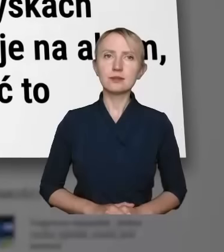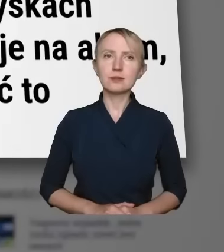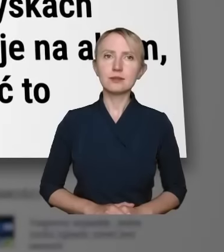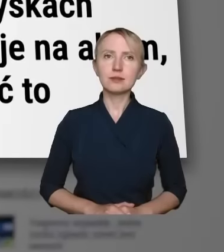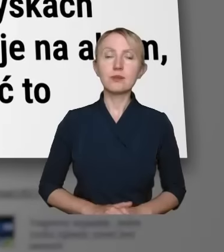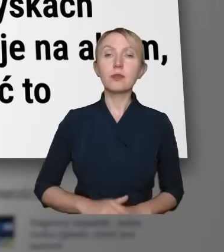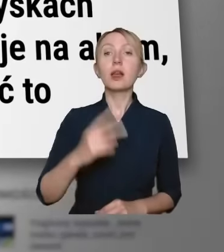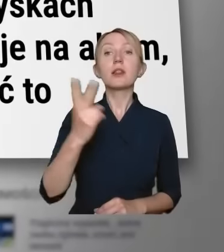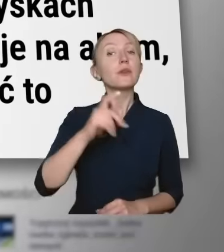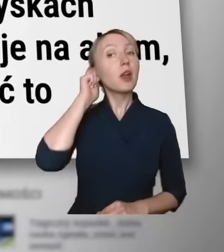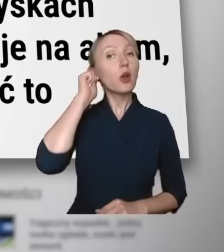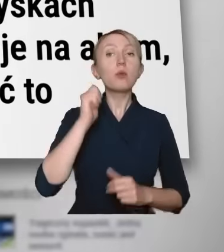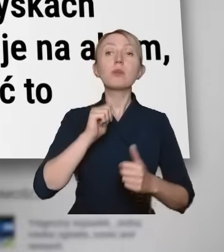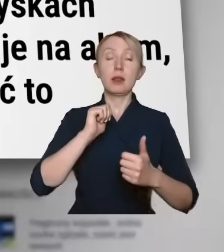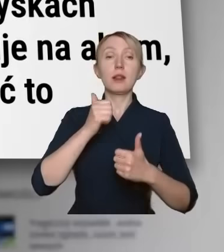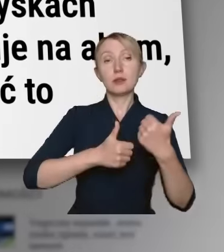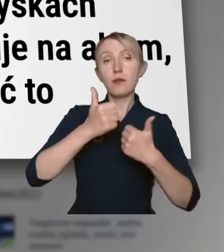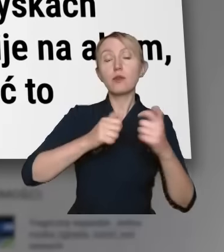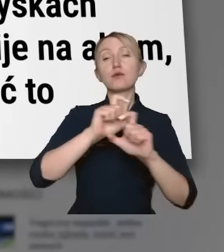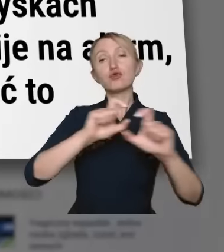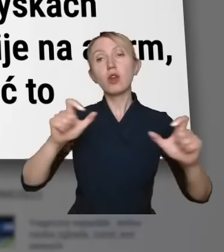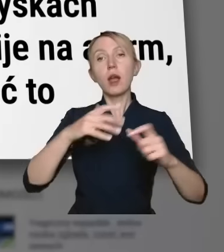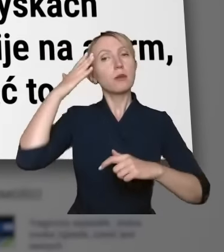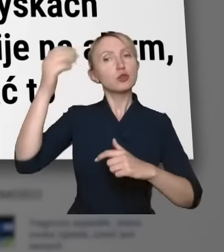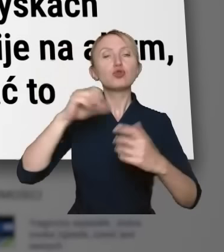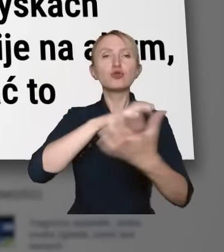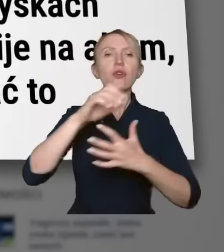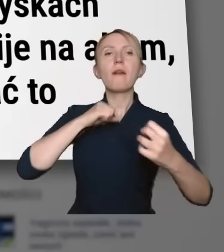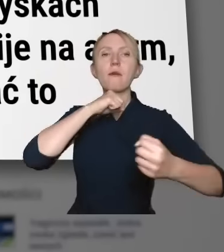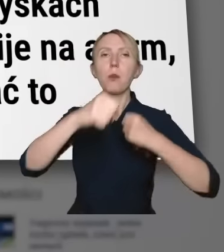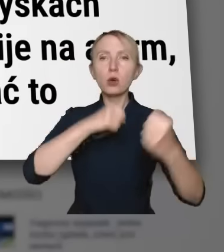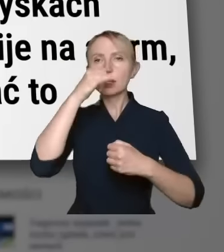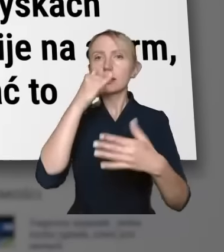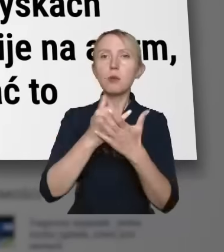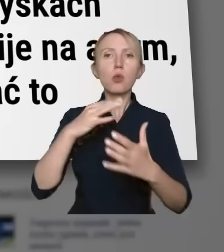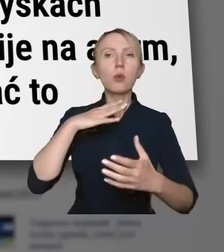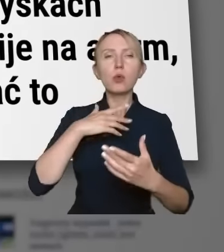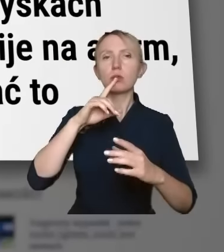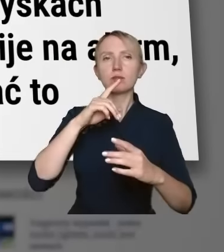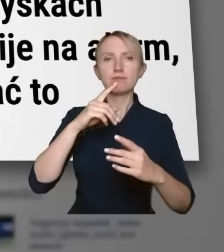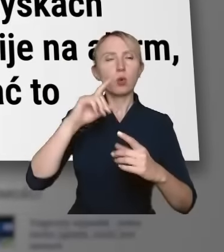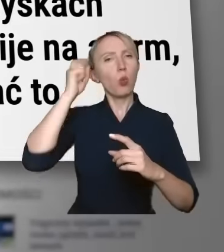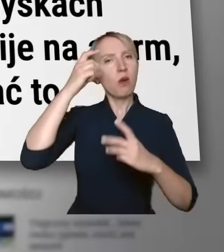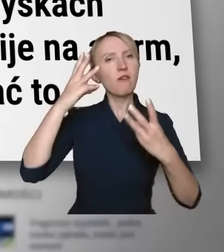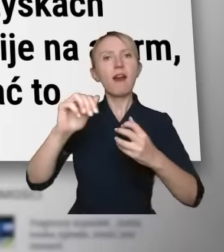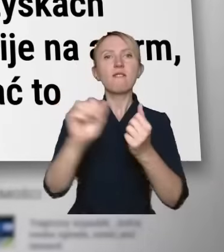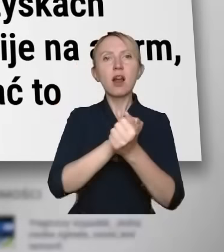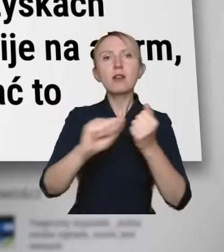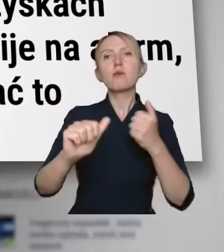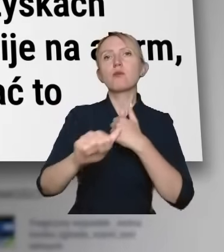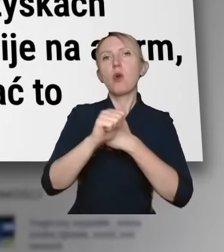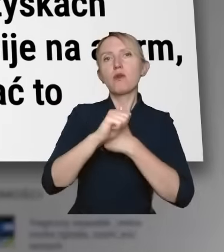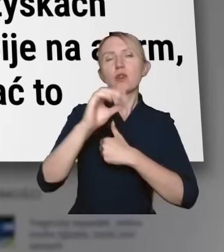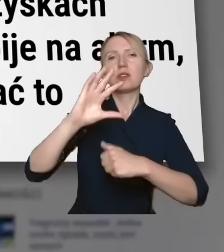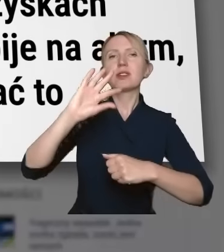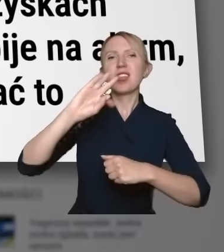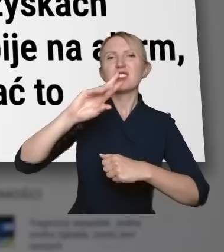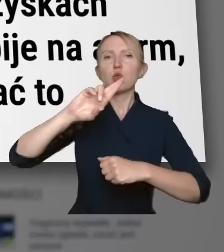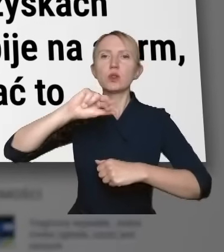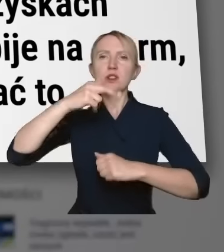Dwie zawodniczki, które podczas Mistrzostw Świata w boksie nie mogły przystąpić do decydujących walk z powodu zbyt wysokiego poziomu